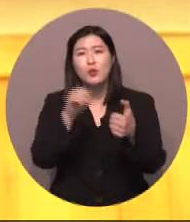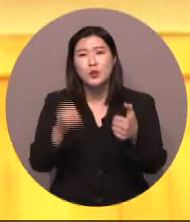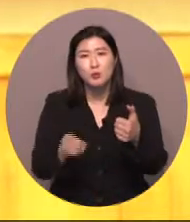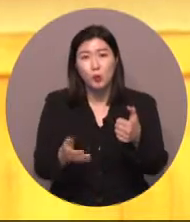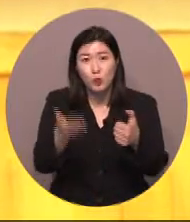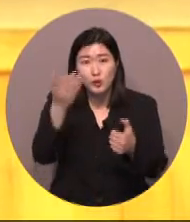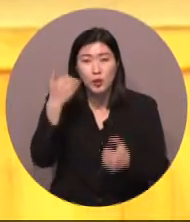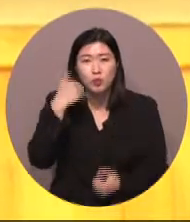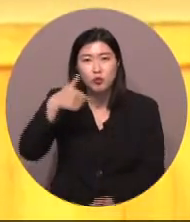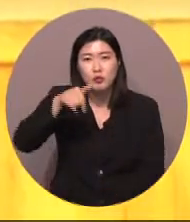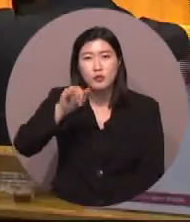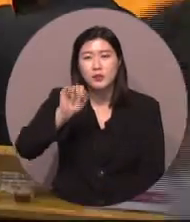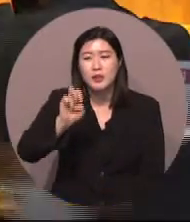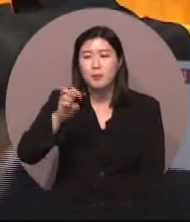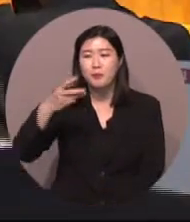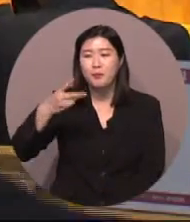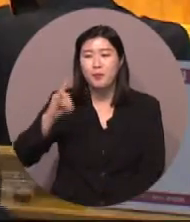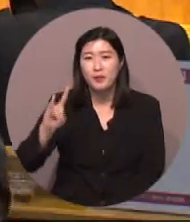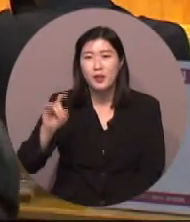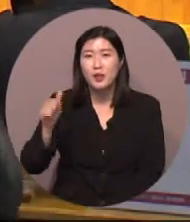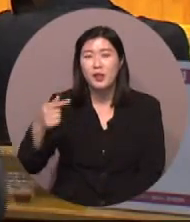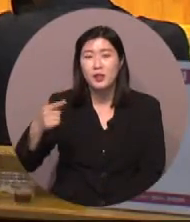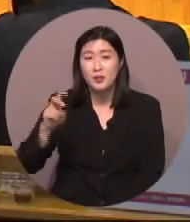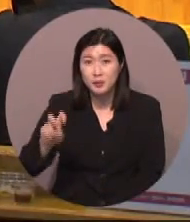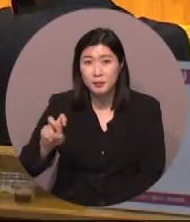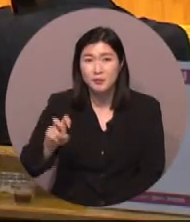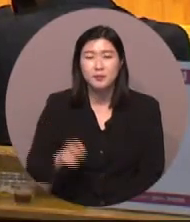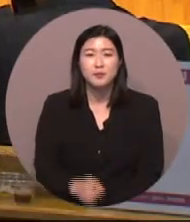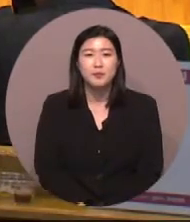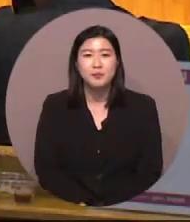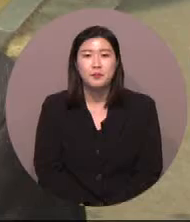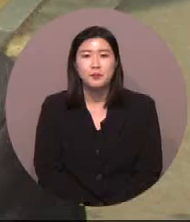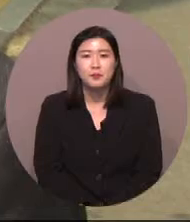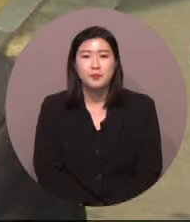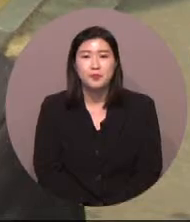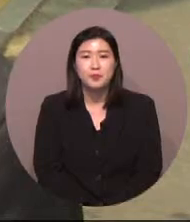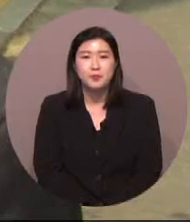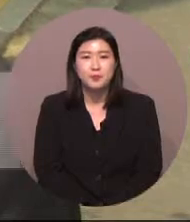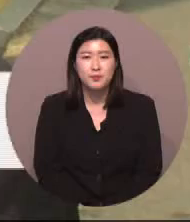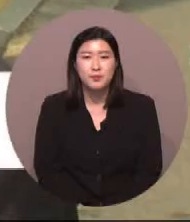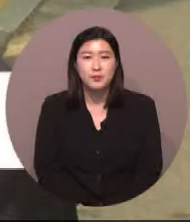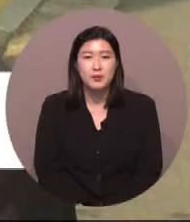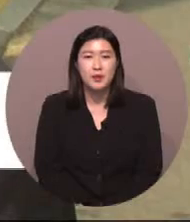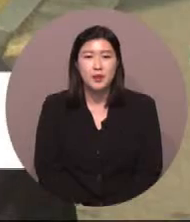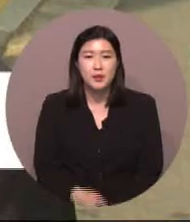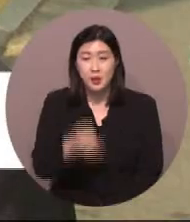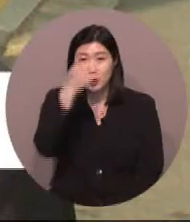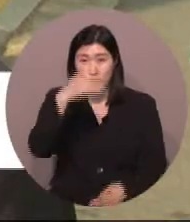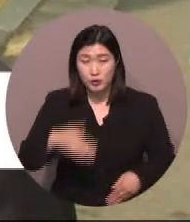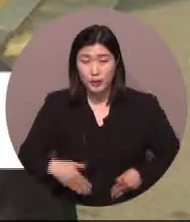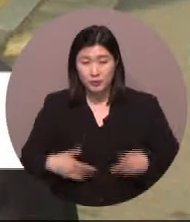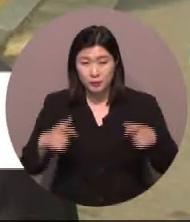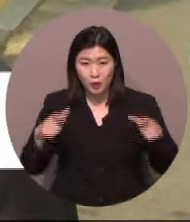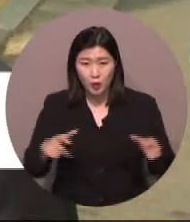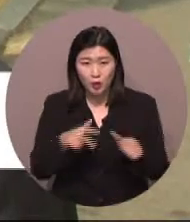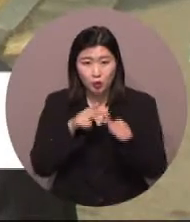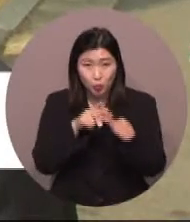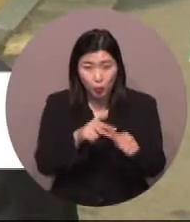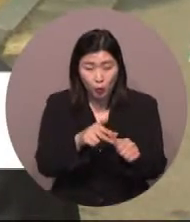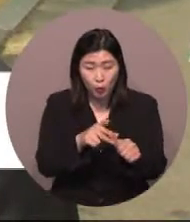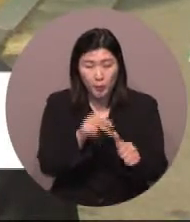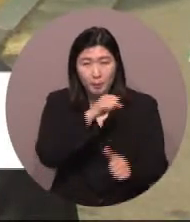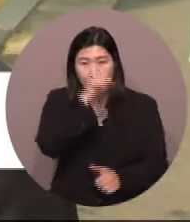거둔 김태흠 의원이 박찬우, 김동완 후보를 제쳤습니다. 국민의힘 충남 도지사 후보로